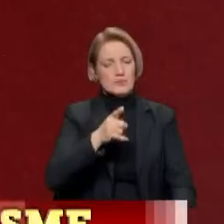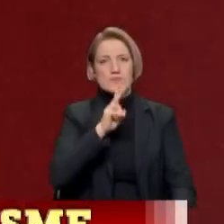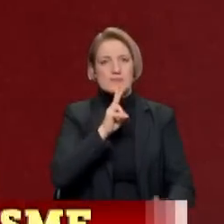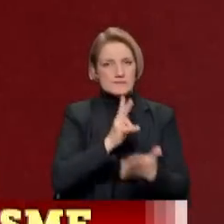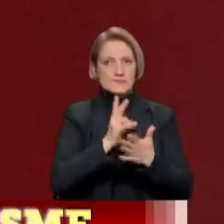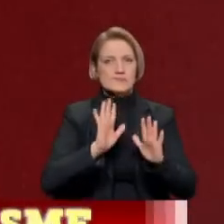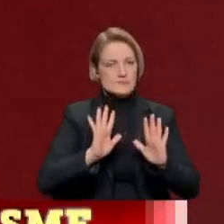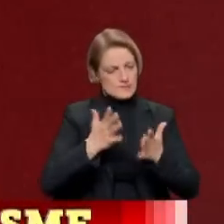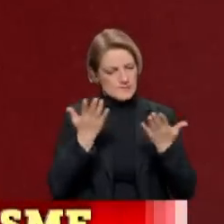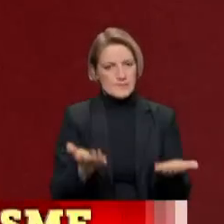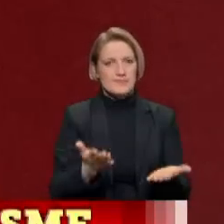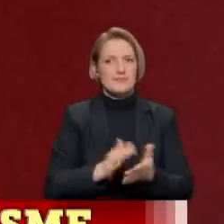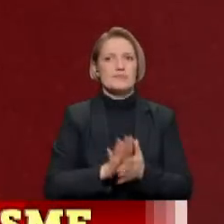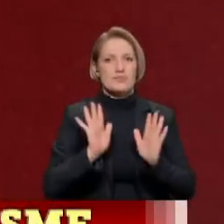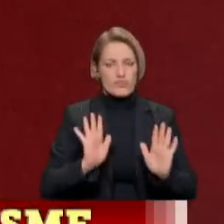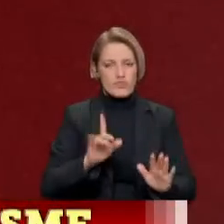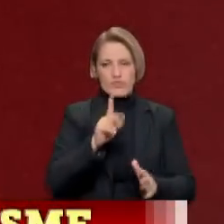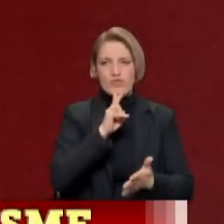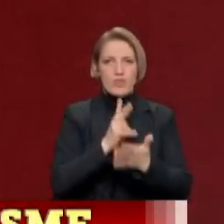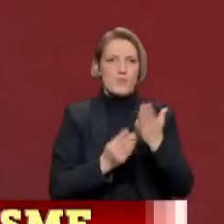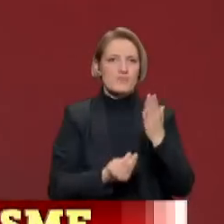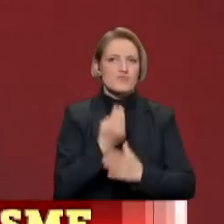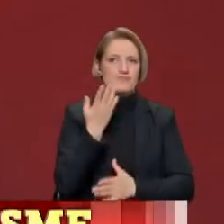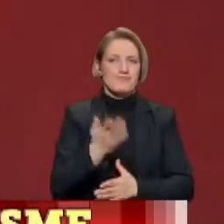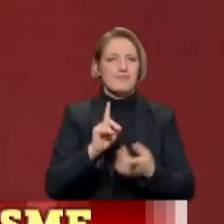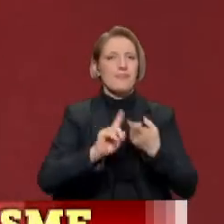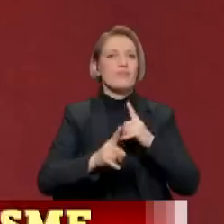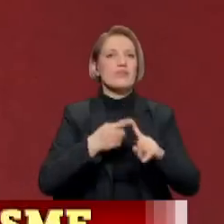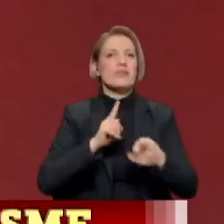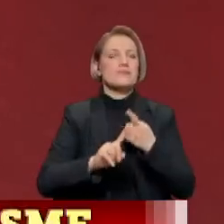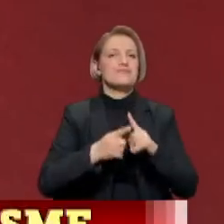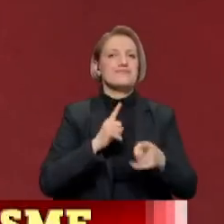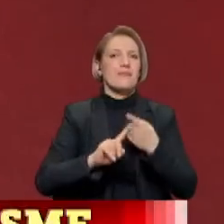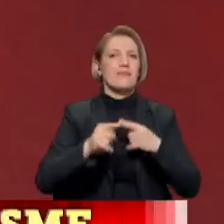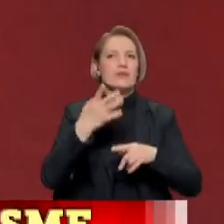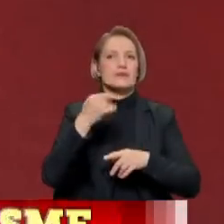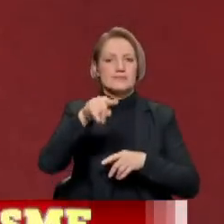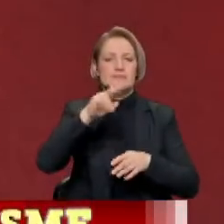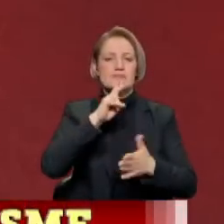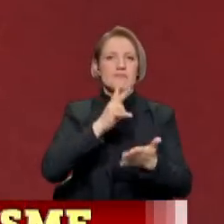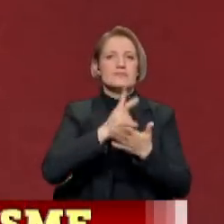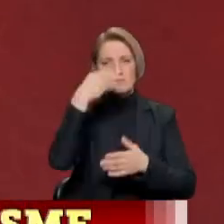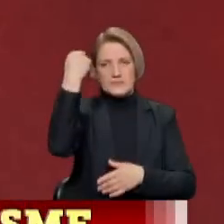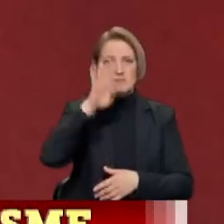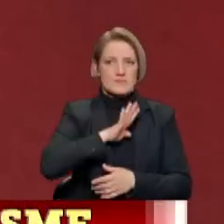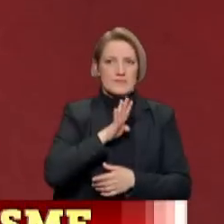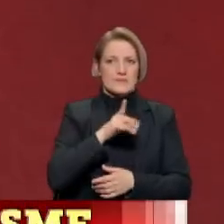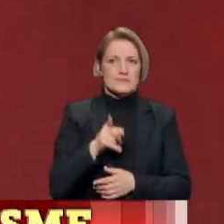bozulacak. Bozulacak. Ama bu karar çıktı. Bu karar çıktı. Siyaseten bu karar Ekrem